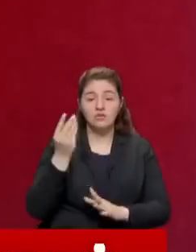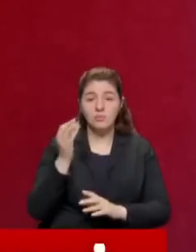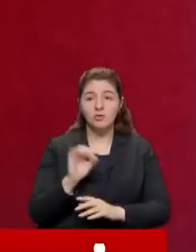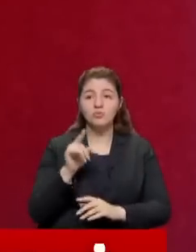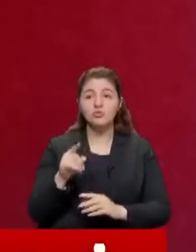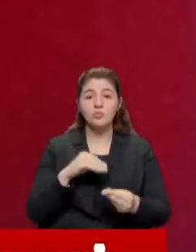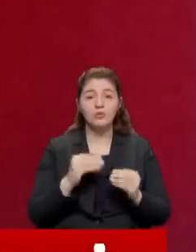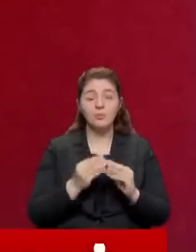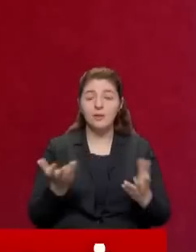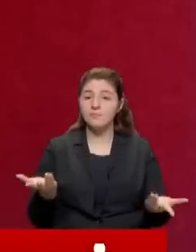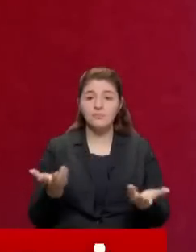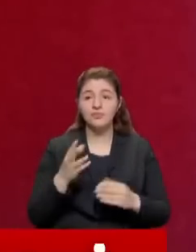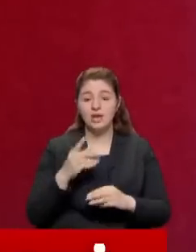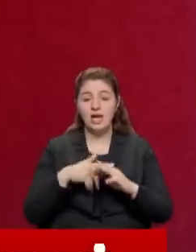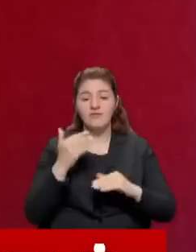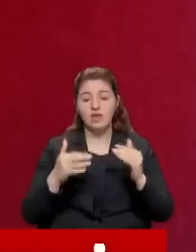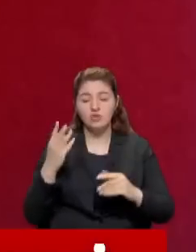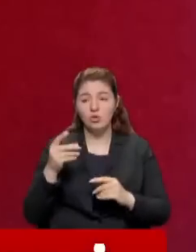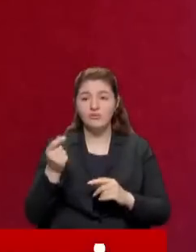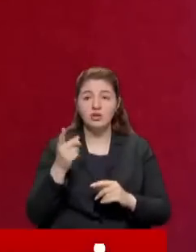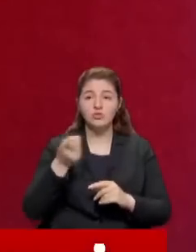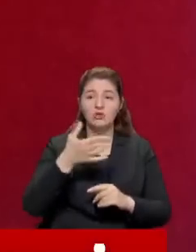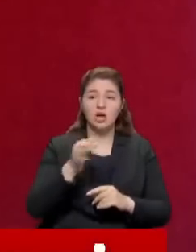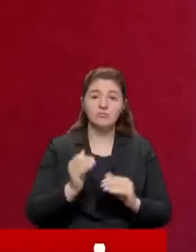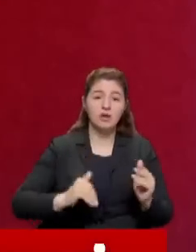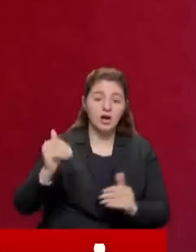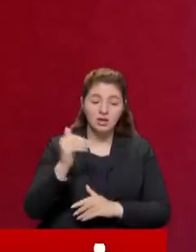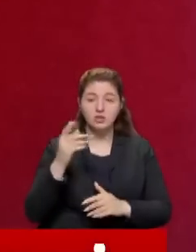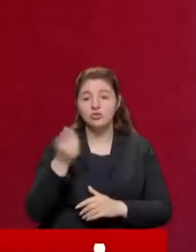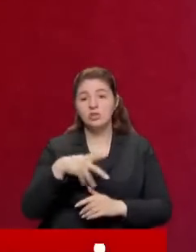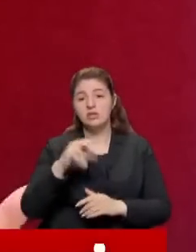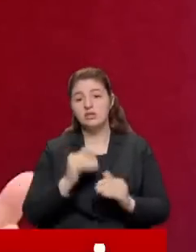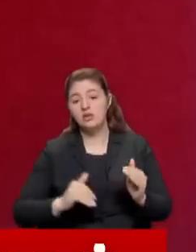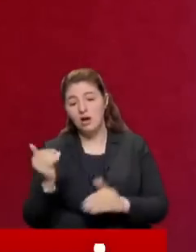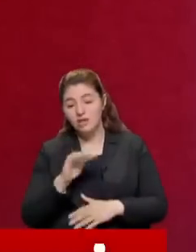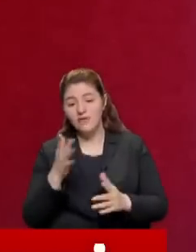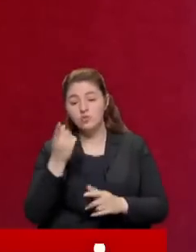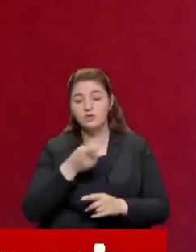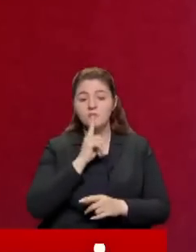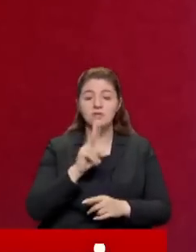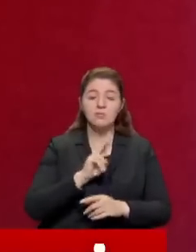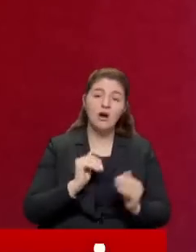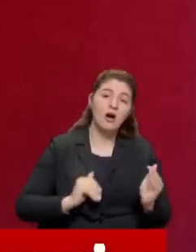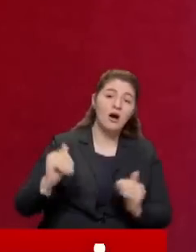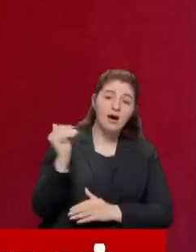Burada sorun ya enflasyon oldu, fiyatlar %60 arttı, %80 arttı ya da %120